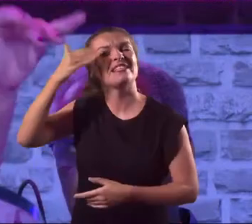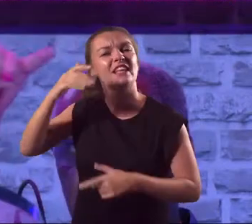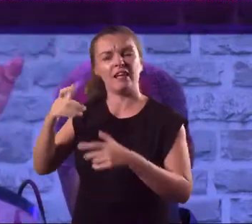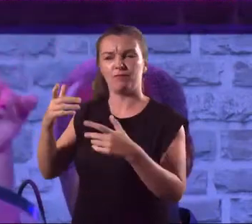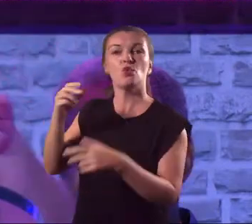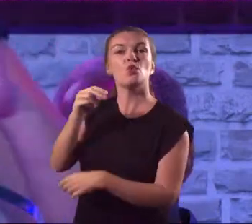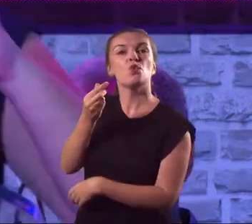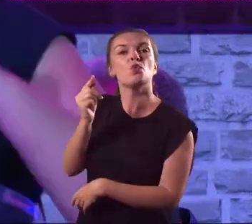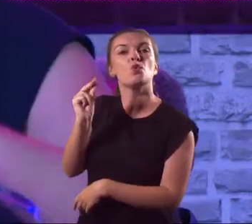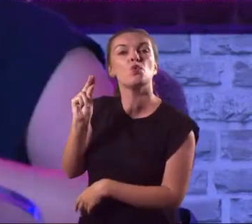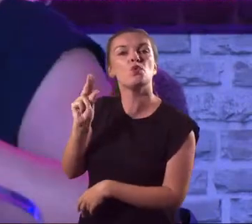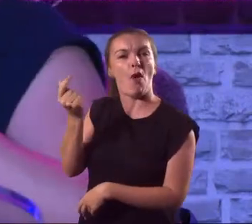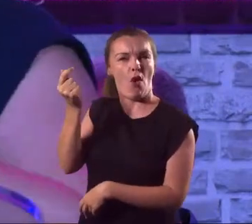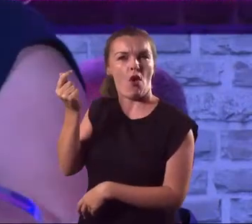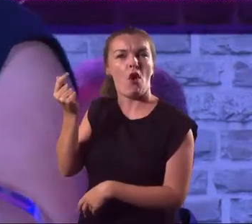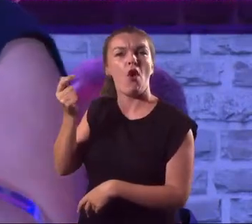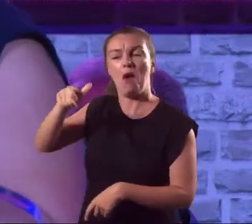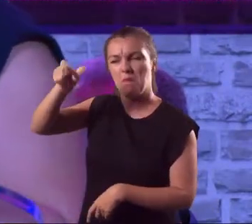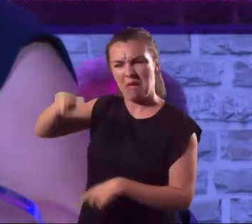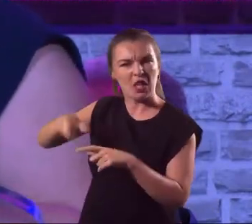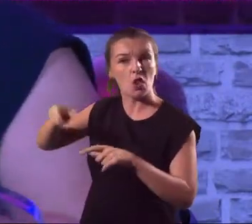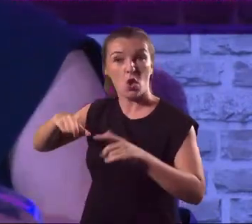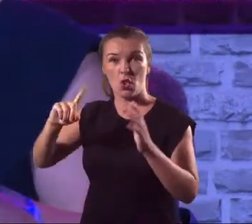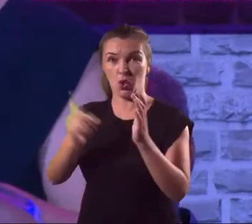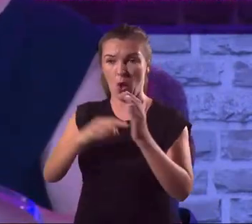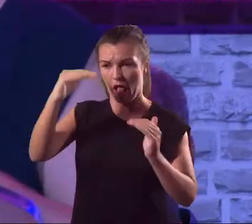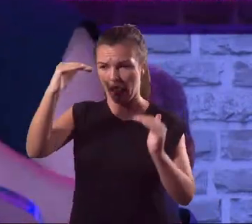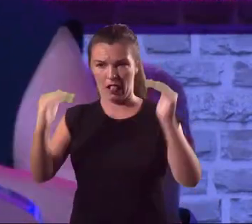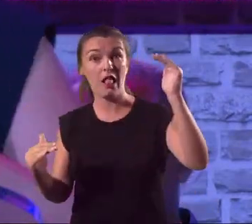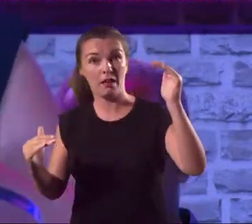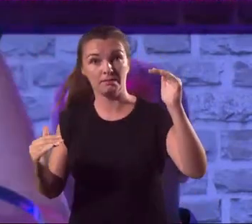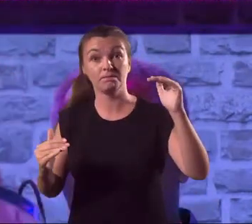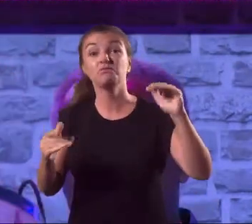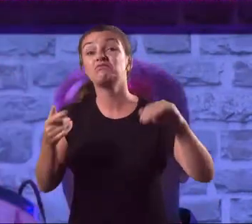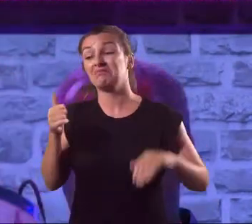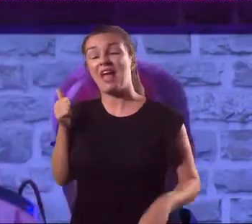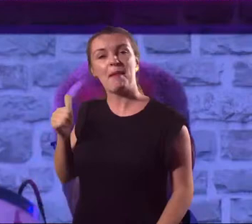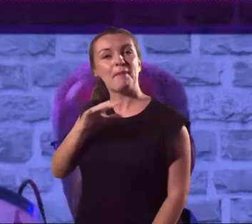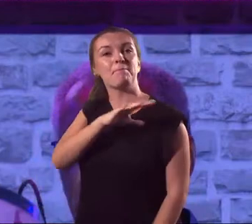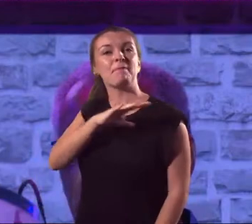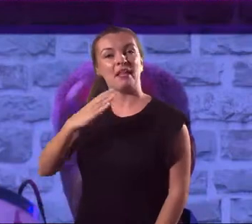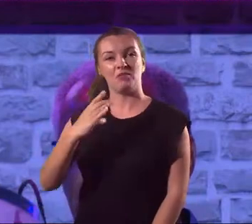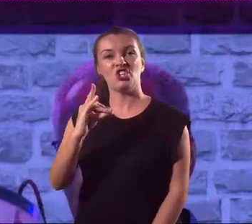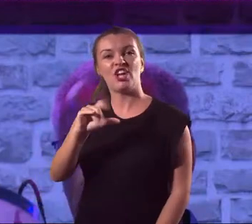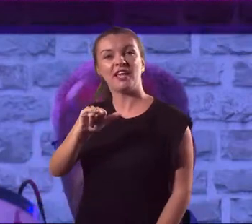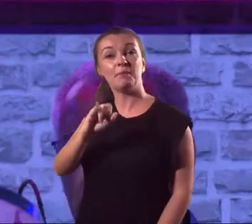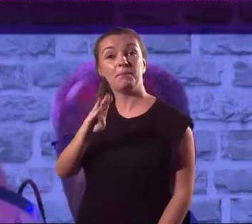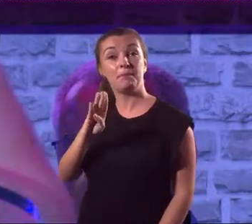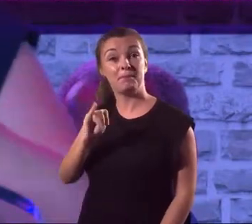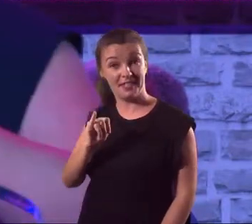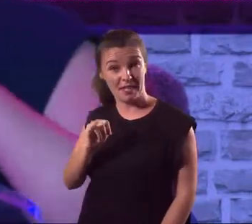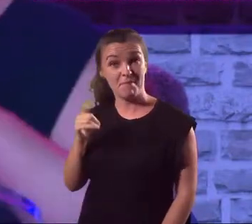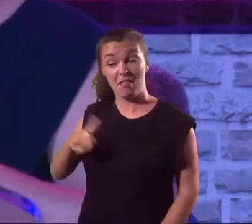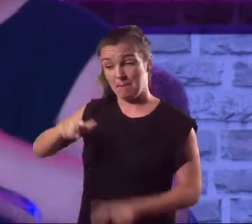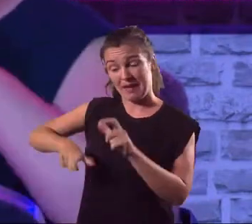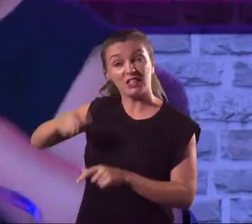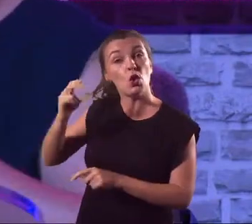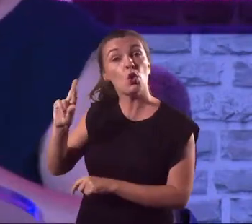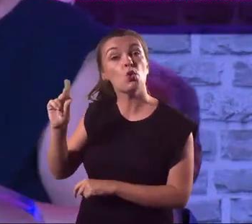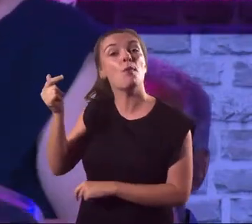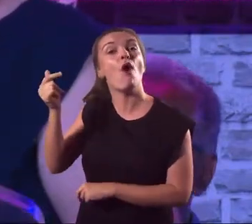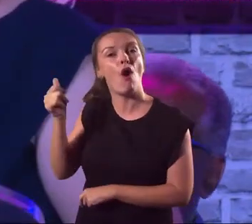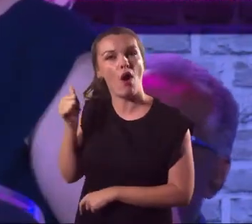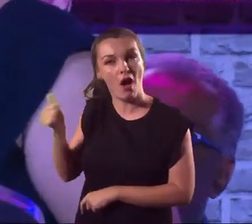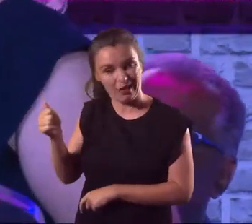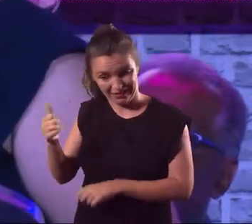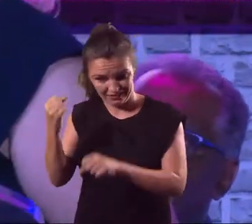société a fait en sorte que les travailleurs n'aient plus les mêmes droits entre eux. Eh bien, grâce à Laïla Chebbi notamment, maintenant, tous les travailleurs